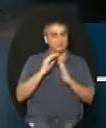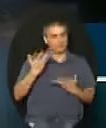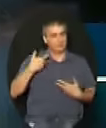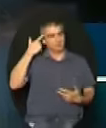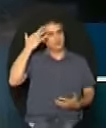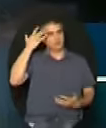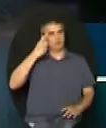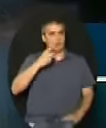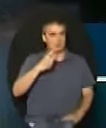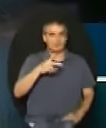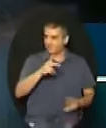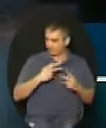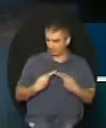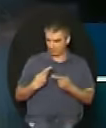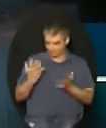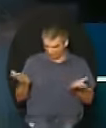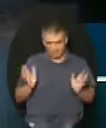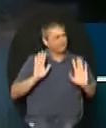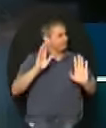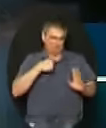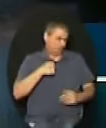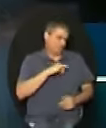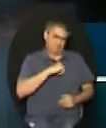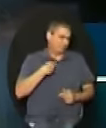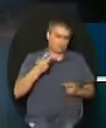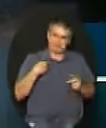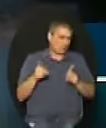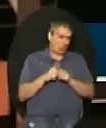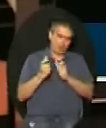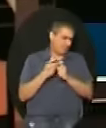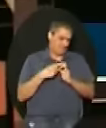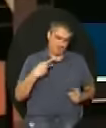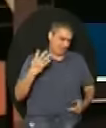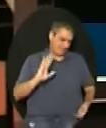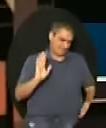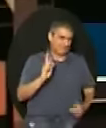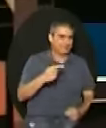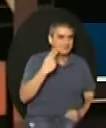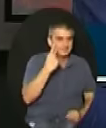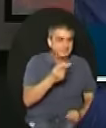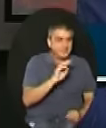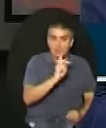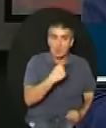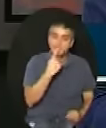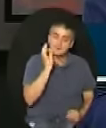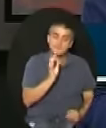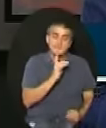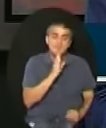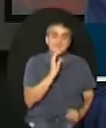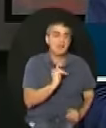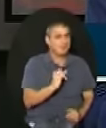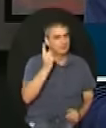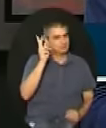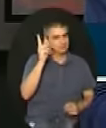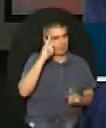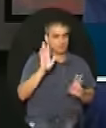השראה. פינת התוכן השיווקי. אני לא, אין לי שום עניין, אנחנו לא מאותו מפלגה. עכשיו, לעצם העניין, תראו, אם לא מגדירים בעיה, אנחנו לא